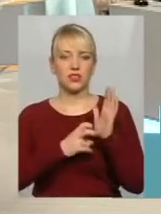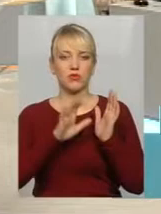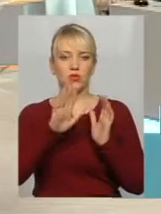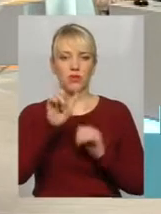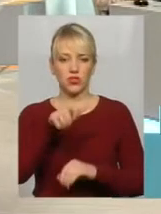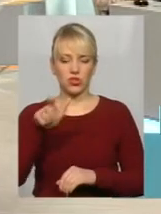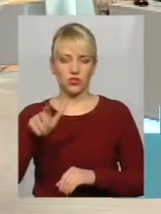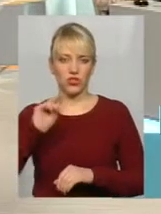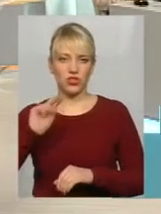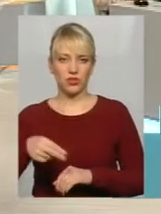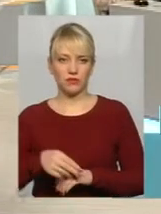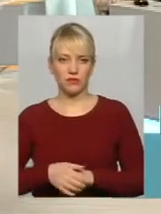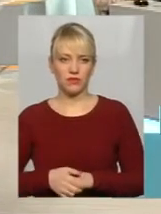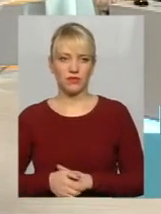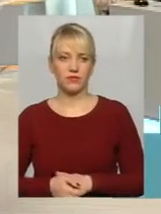чим,